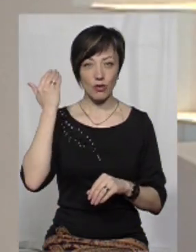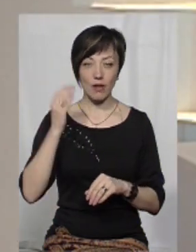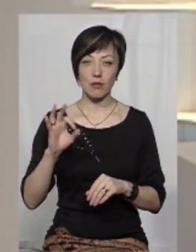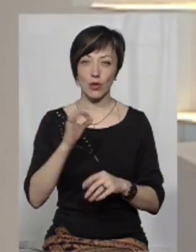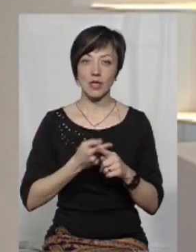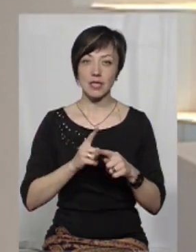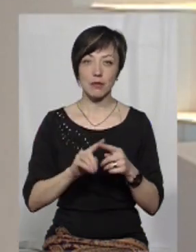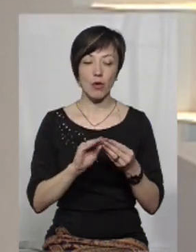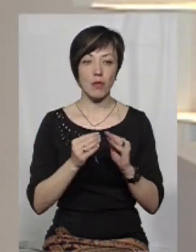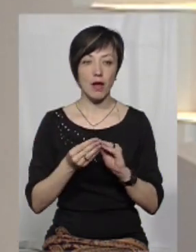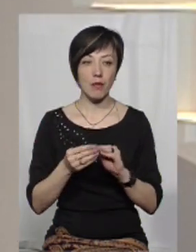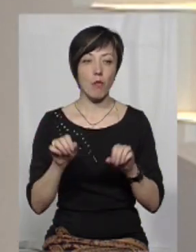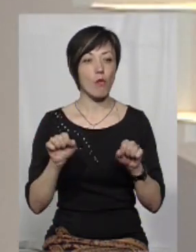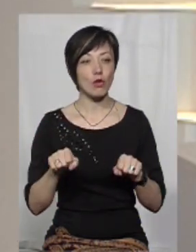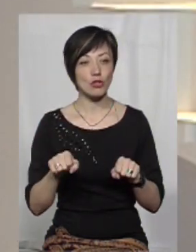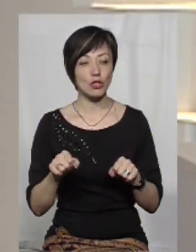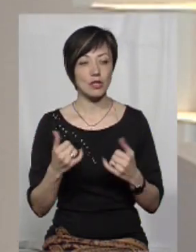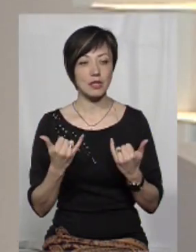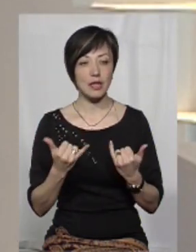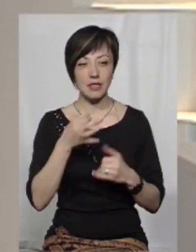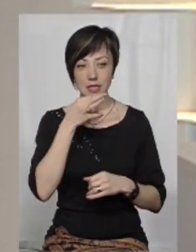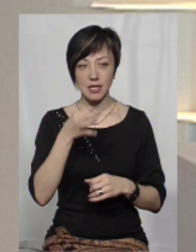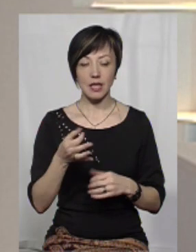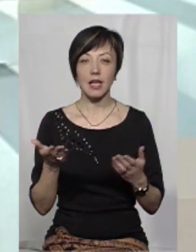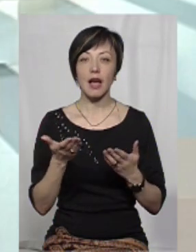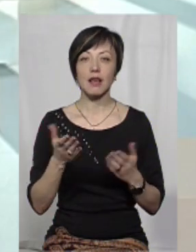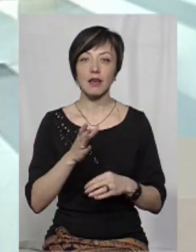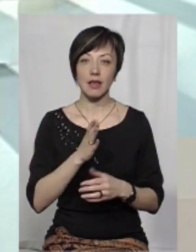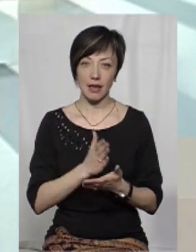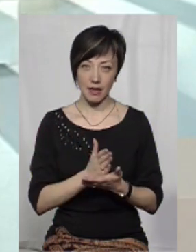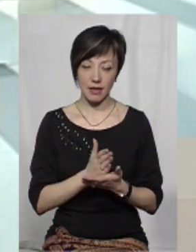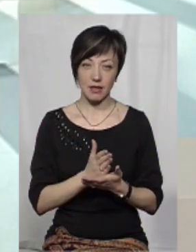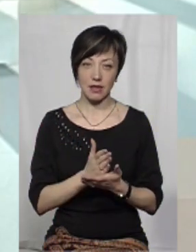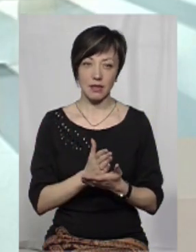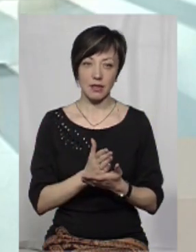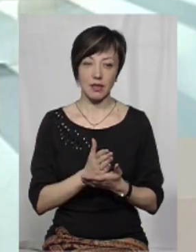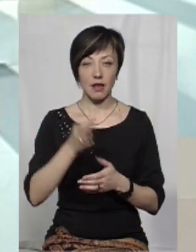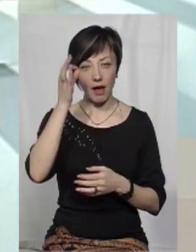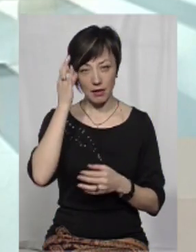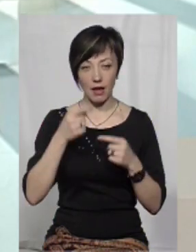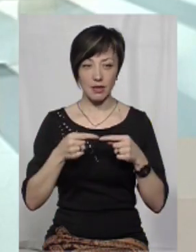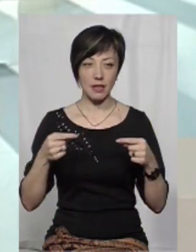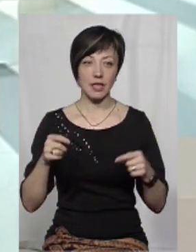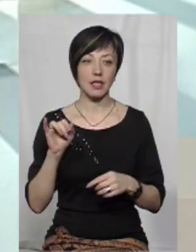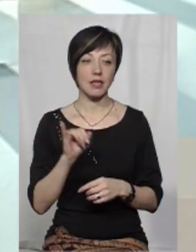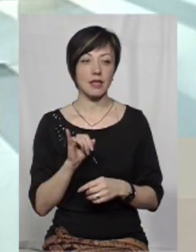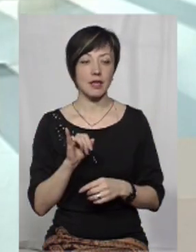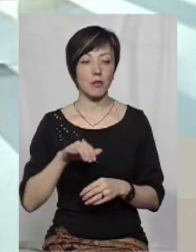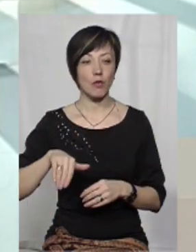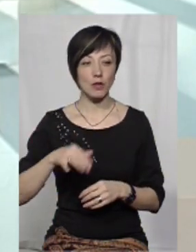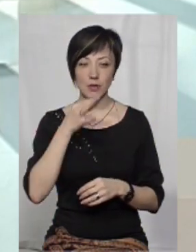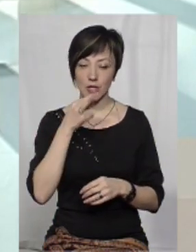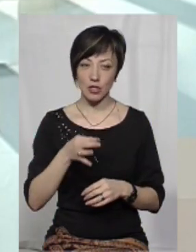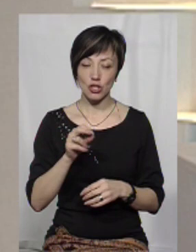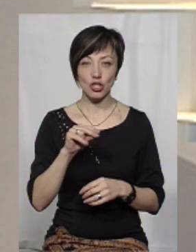про ці проблеми, можете сказати, які вони, от зараз нам нагадати, так? І